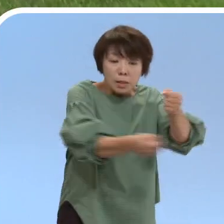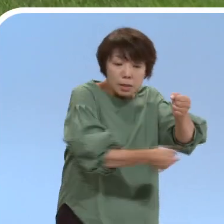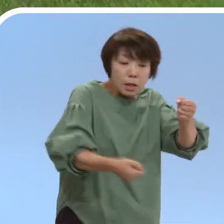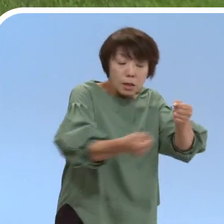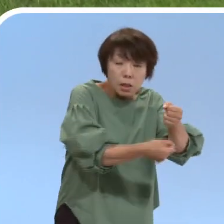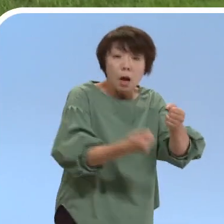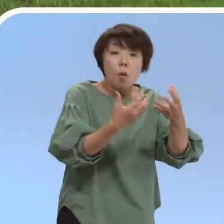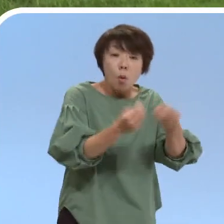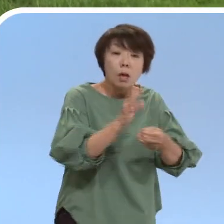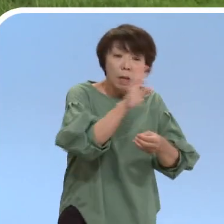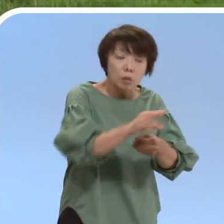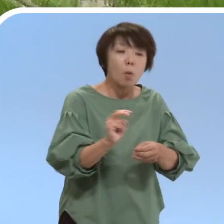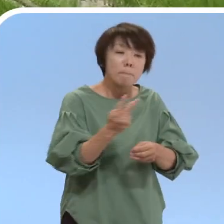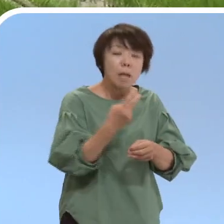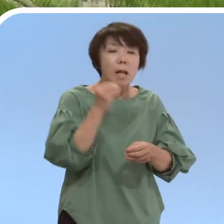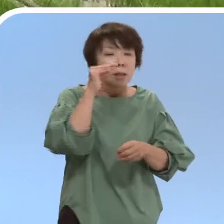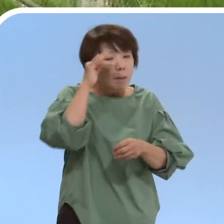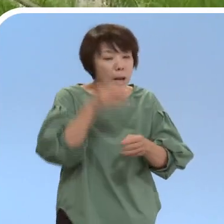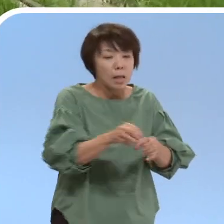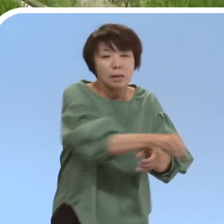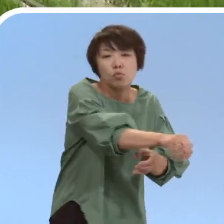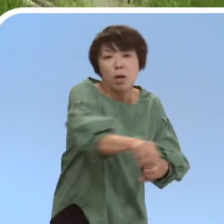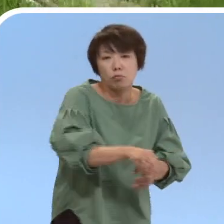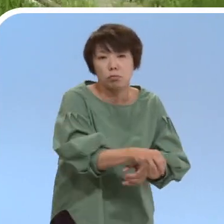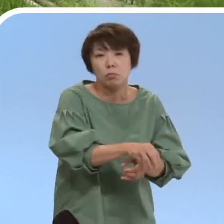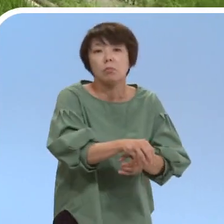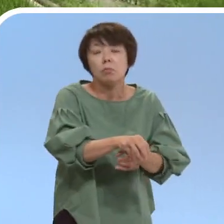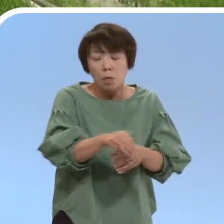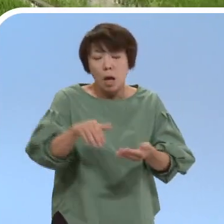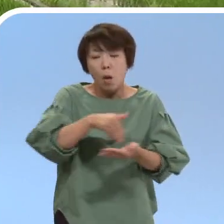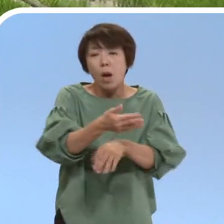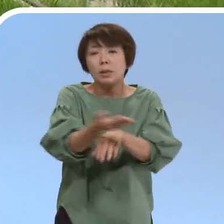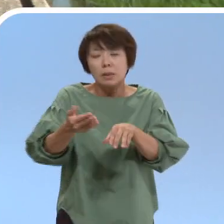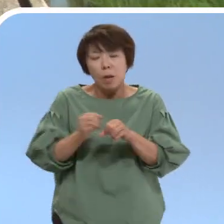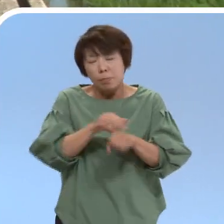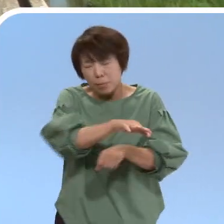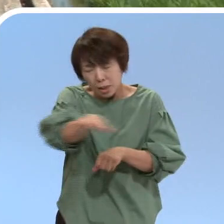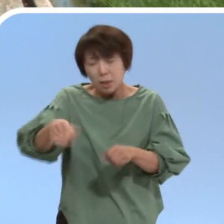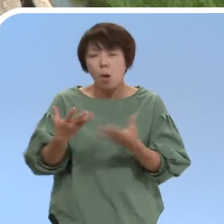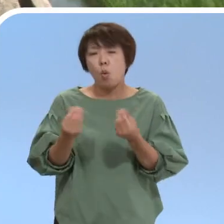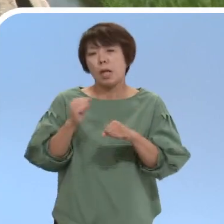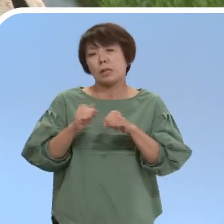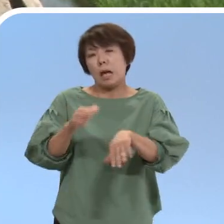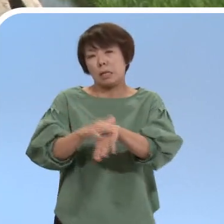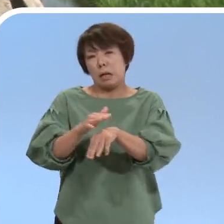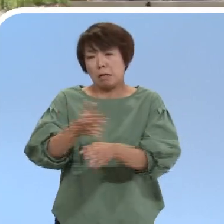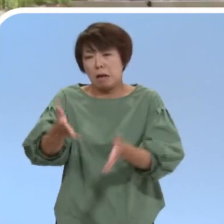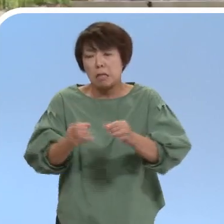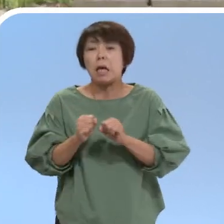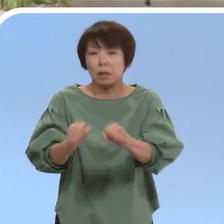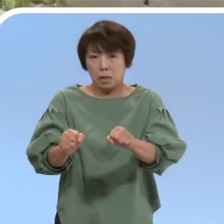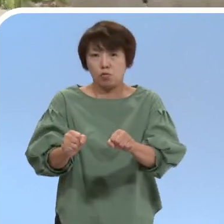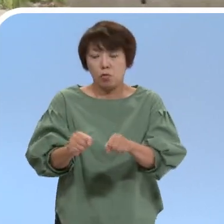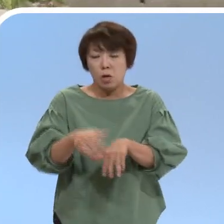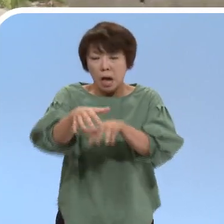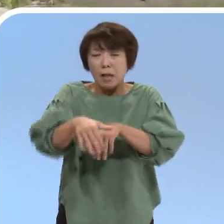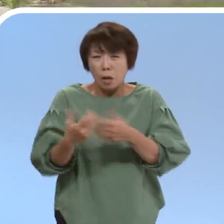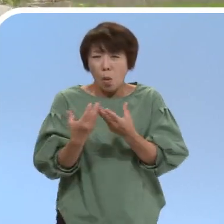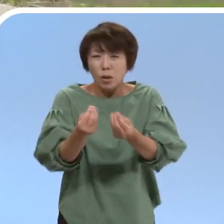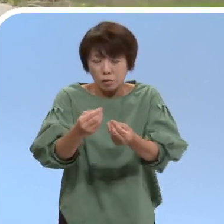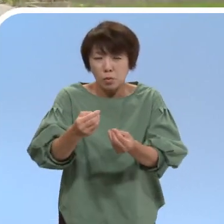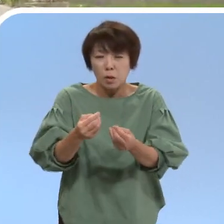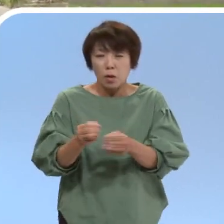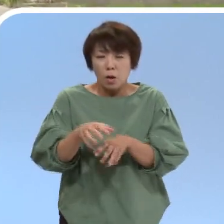準備が始まって、 はい、 淡路島全体がそういう形になってます。 ほんまに知らんかった。 はい、同じところでずっ